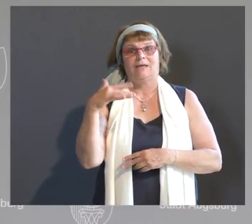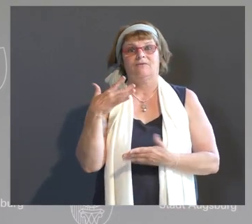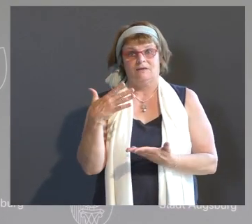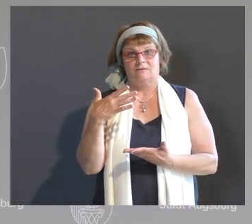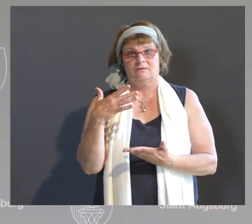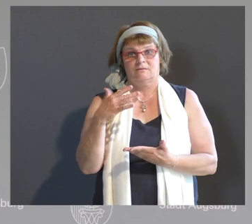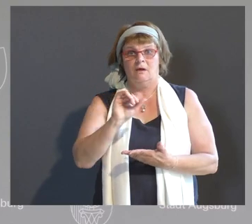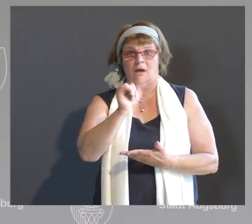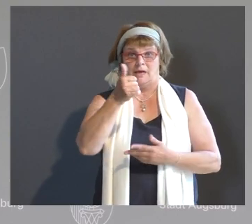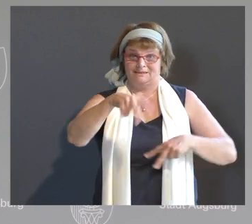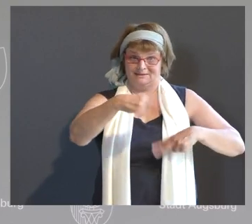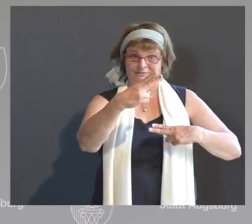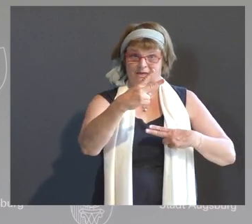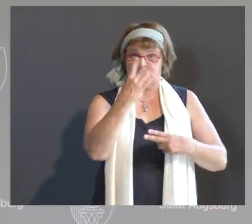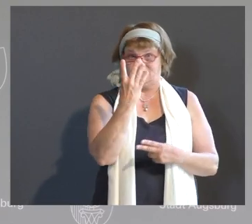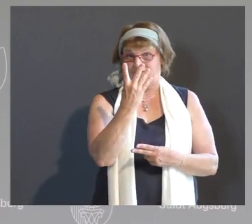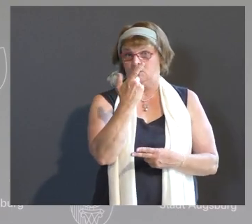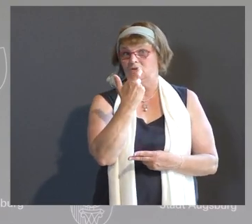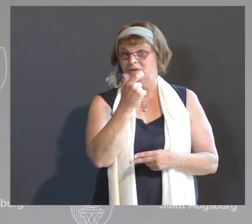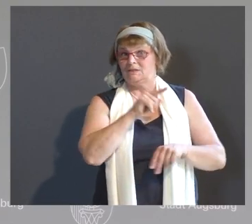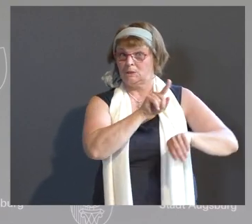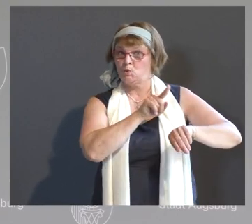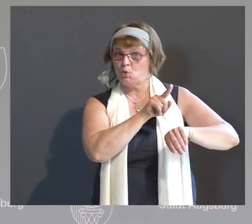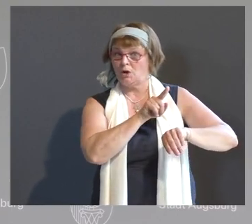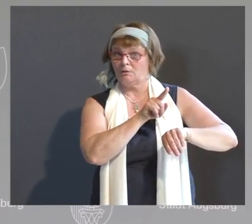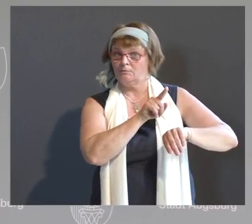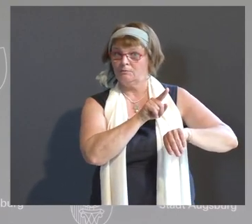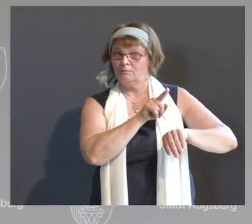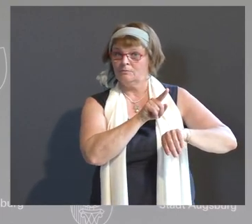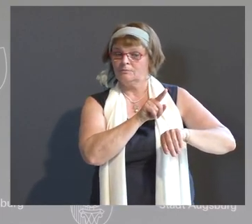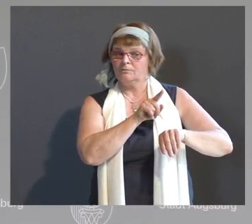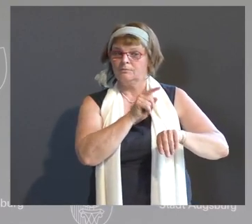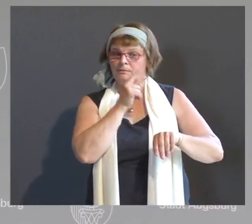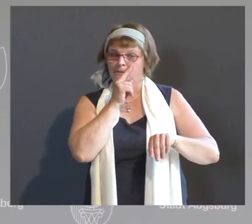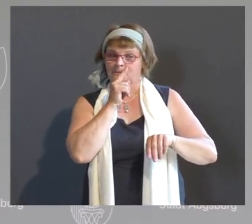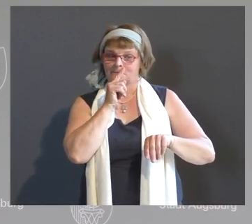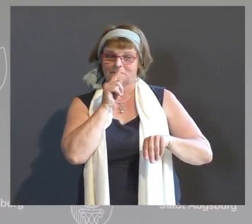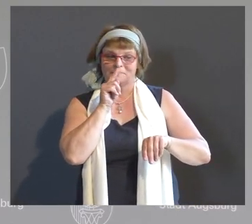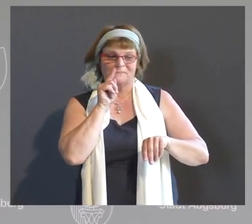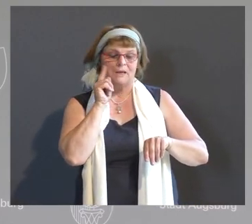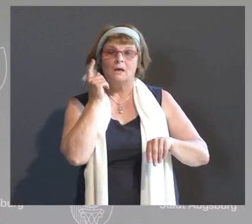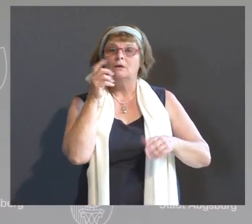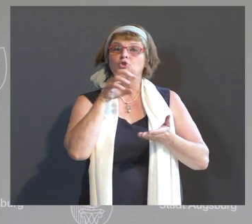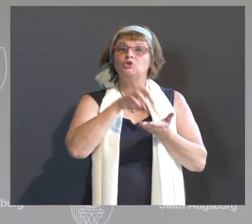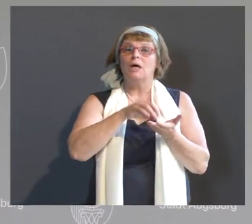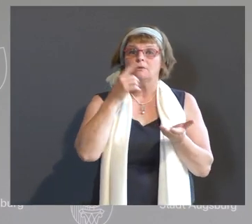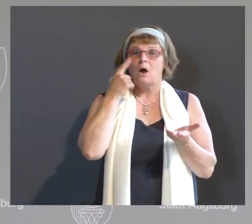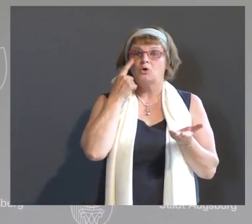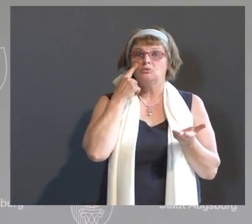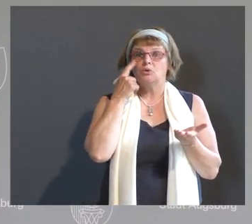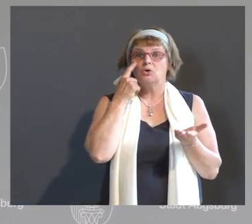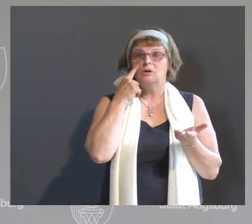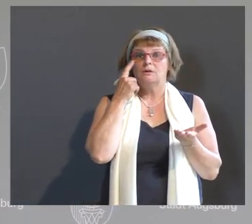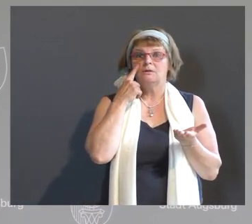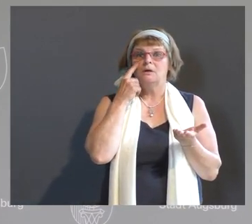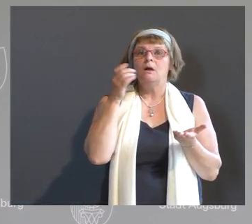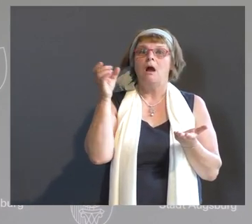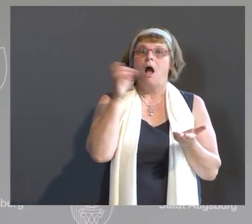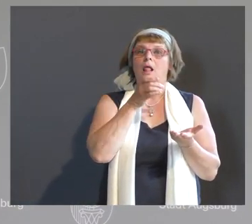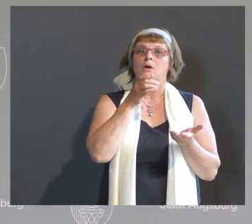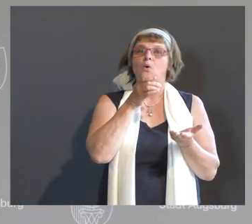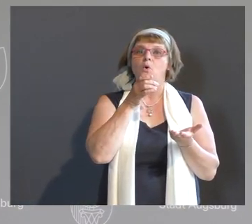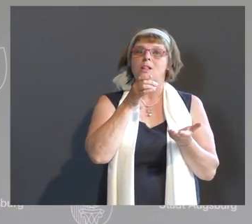Uhr. Sie müssen wissen, wenn Sie aus Augsburg sind, die Regelung momentan ist so, dass der To-Go-Verkauf um 22 Uhr